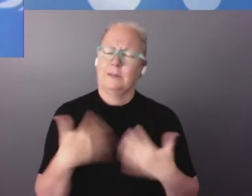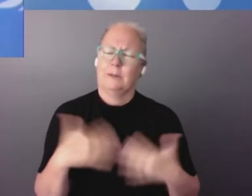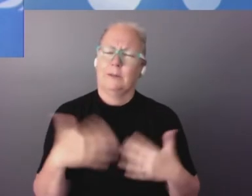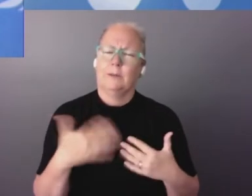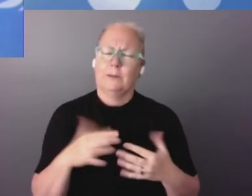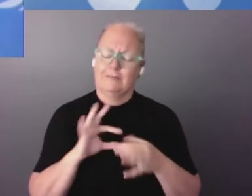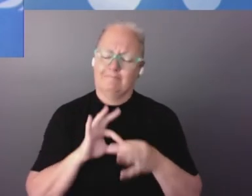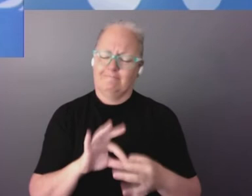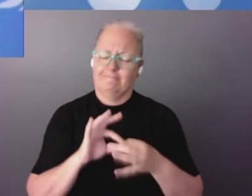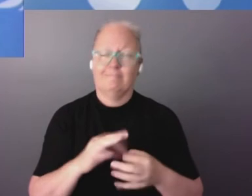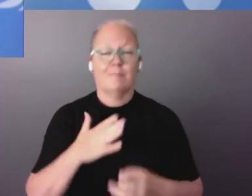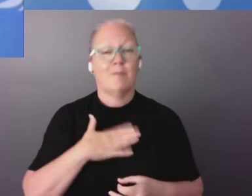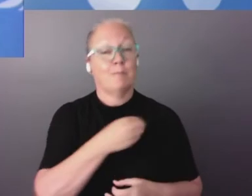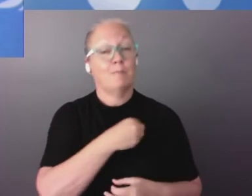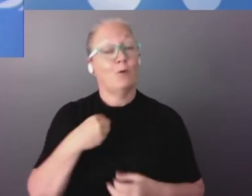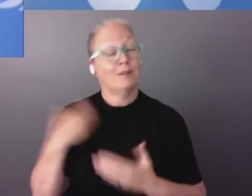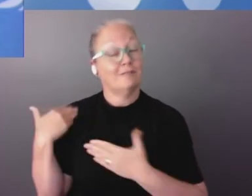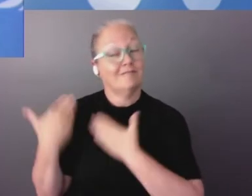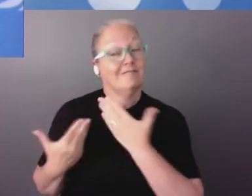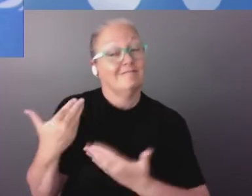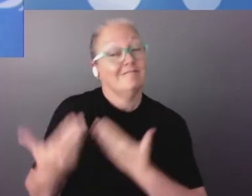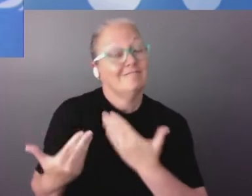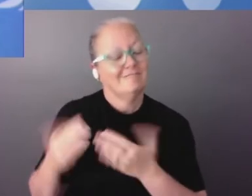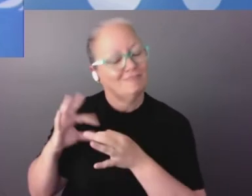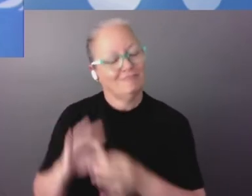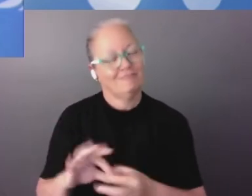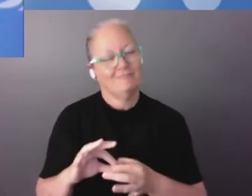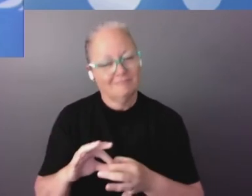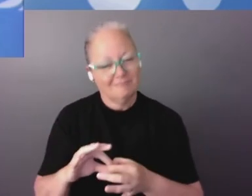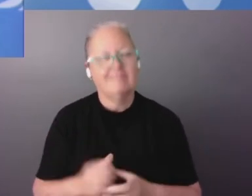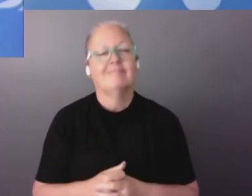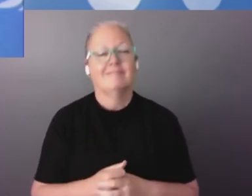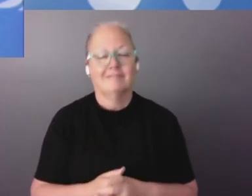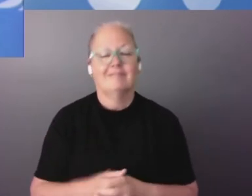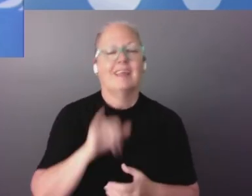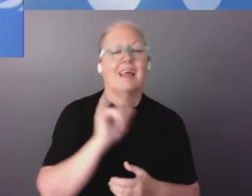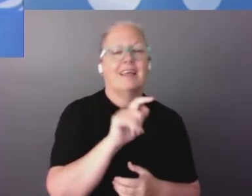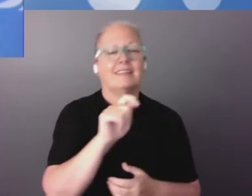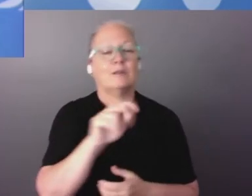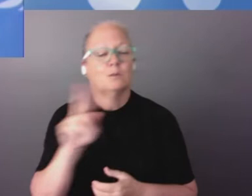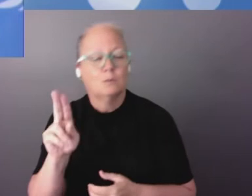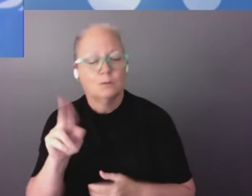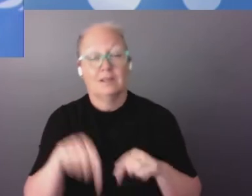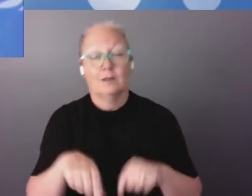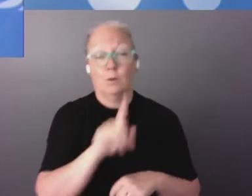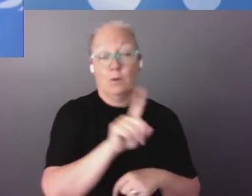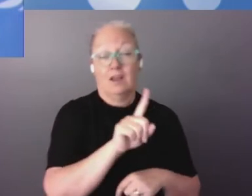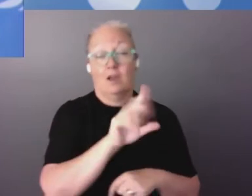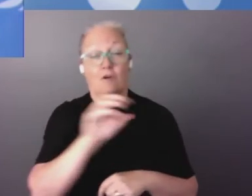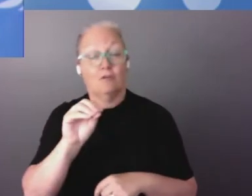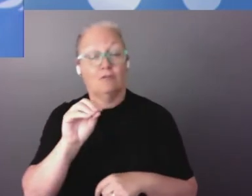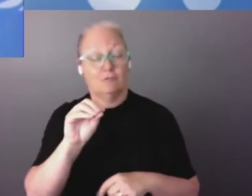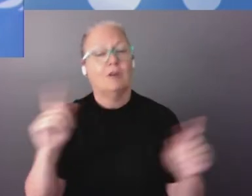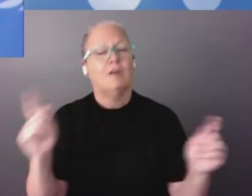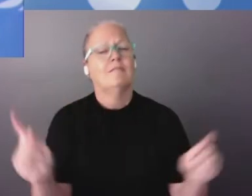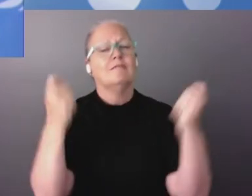للاتحاد الدولي للاتصالات ليومينجاو الذي لم يستطع الانضمام إلينا. هذا المؤتمر في كاتوفيتسا له